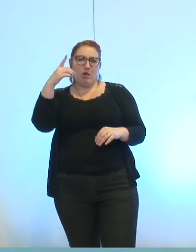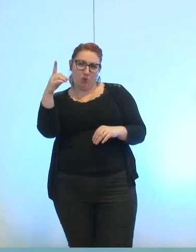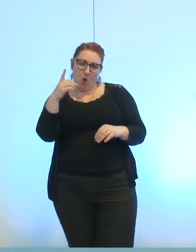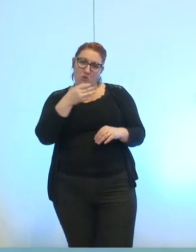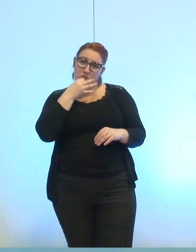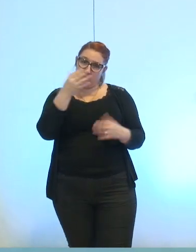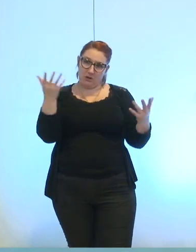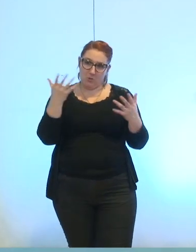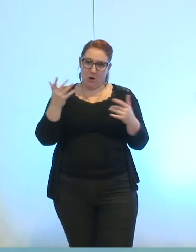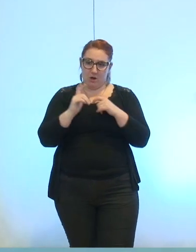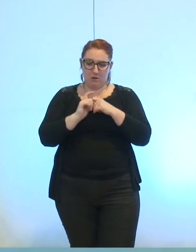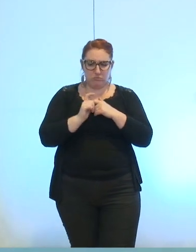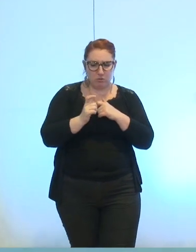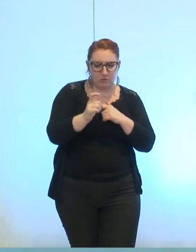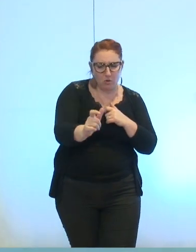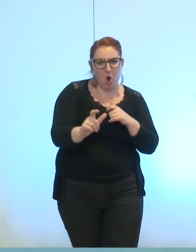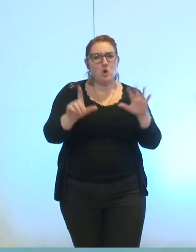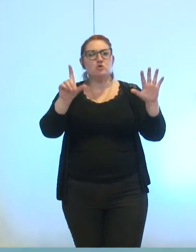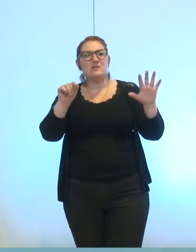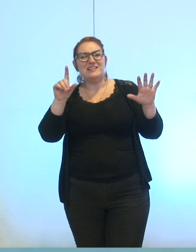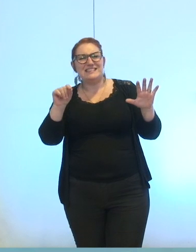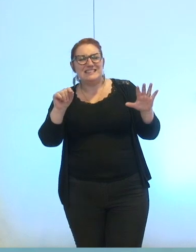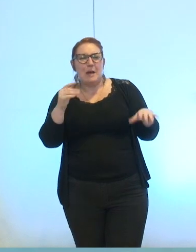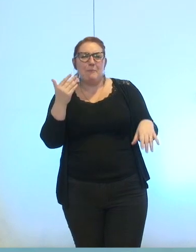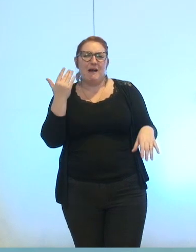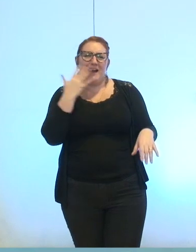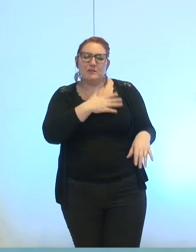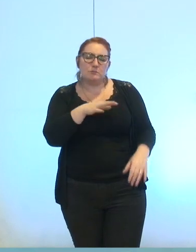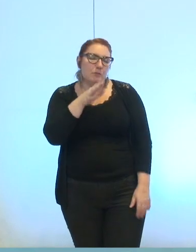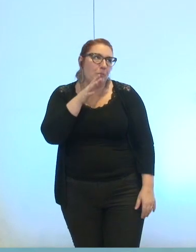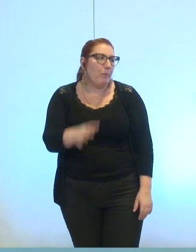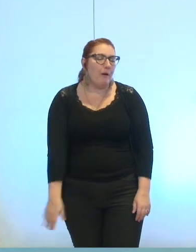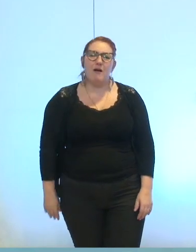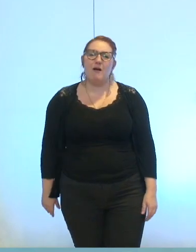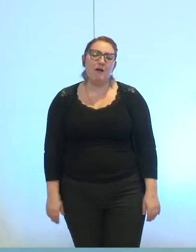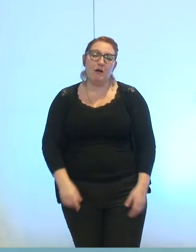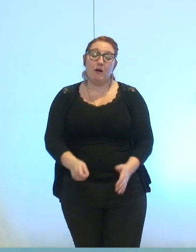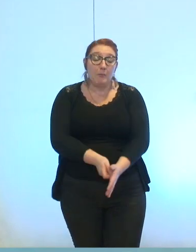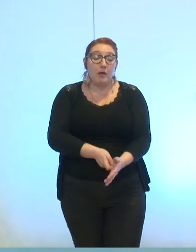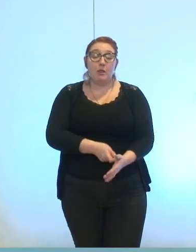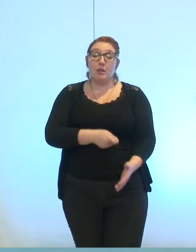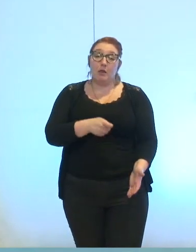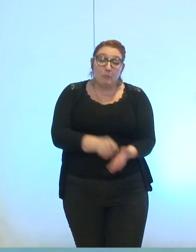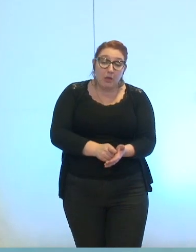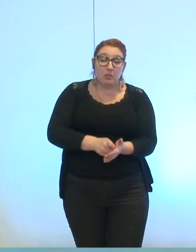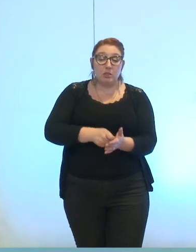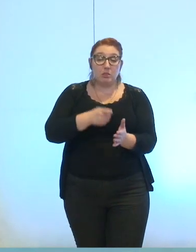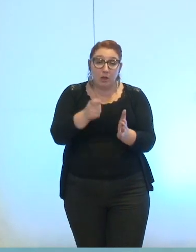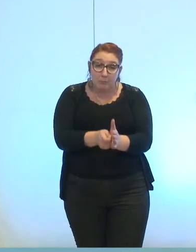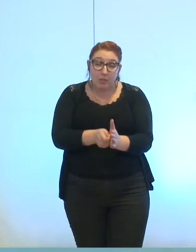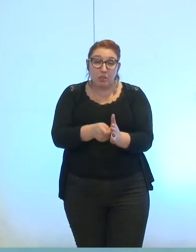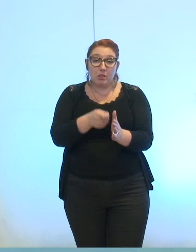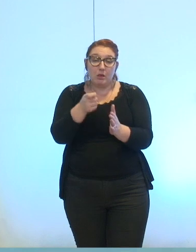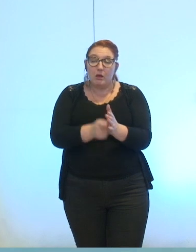les protocoles le 70e anniversaire mais vous pouvez pas nous servir comme une sorte de de running le